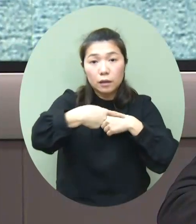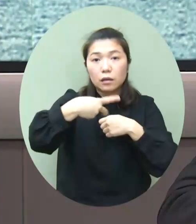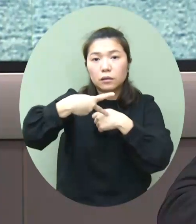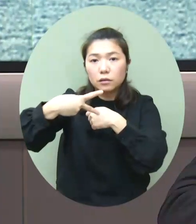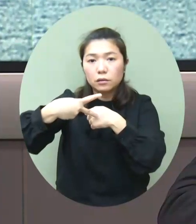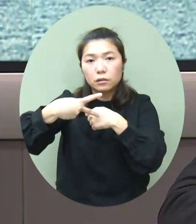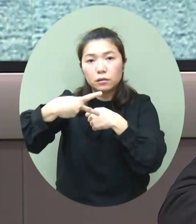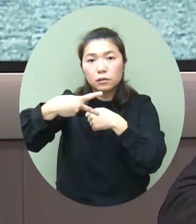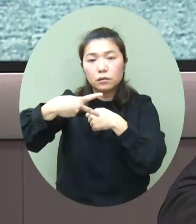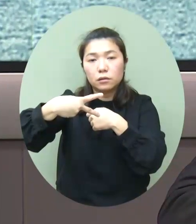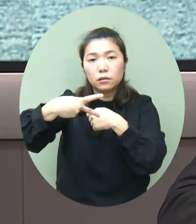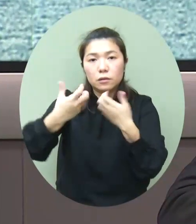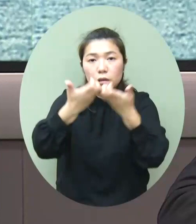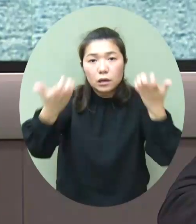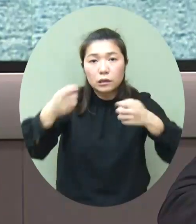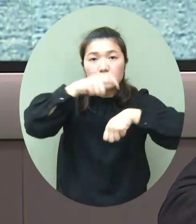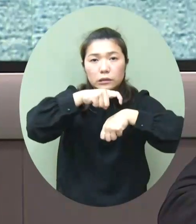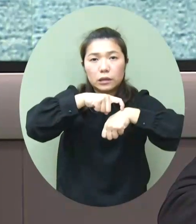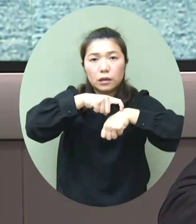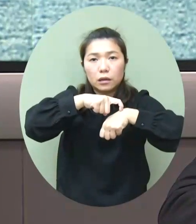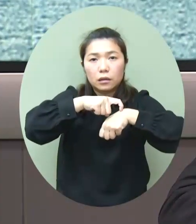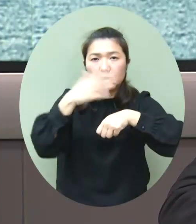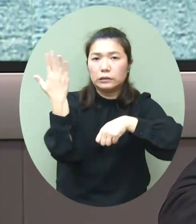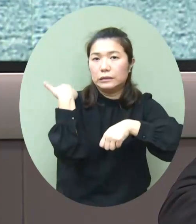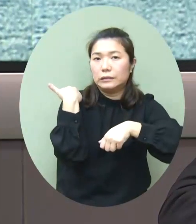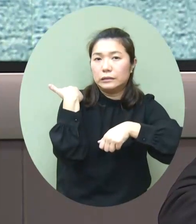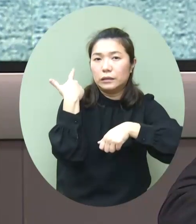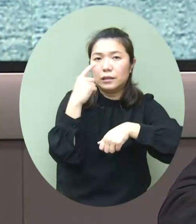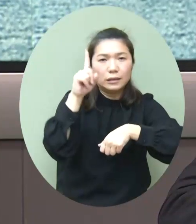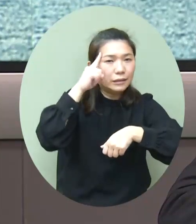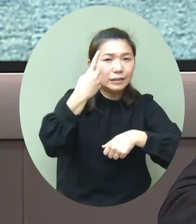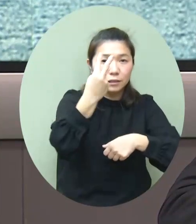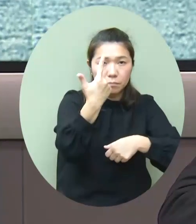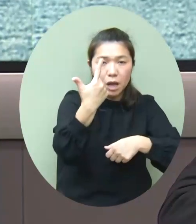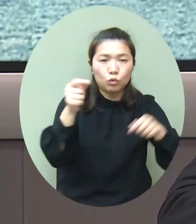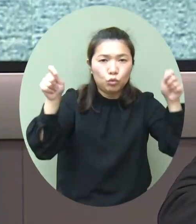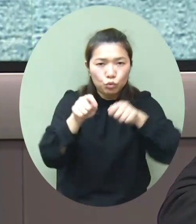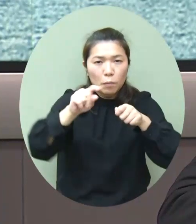接种科兴的住户，他们第一针还有第二